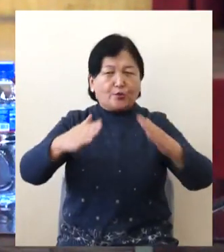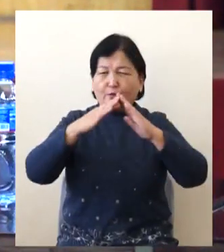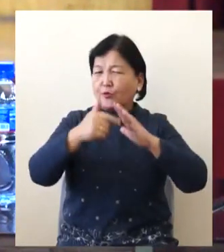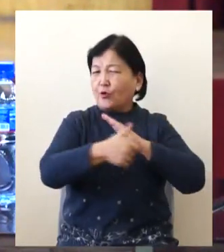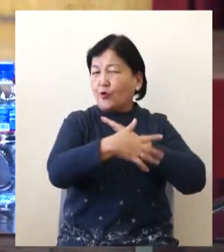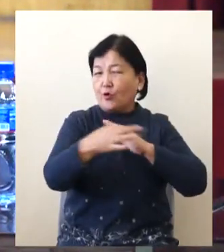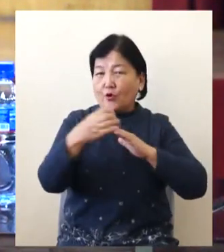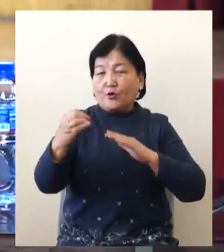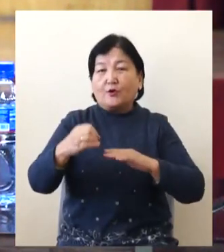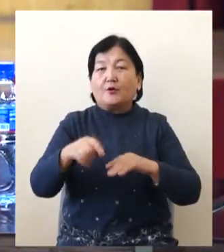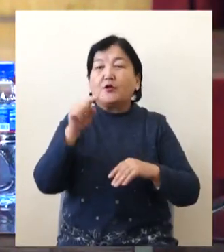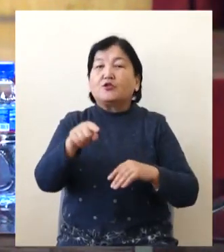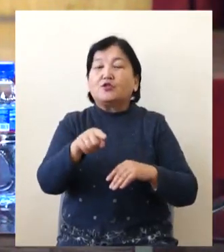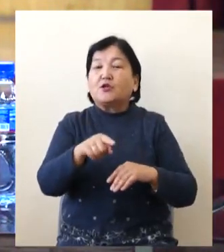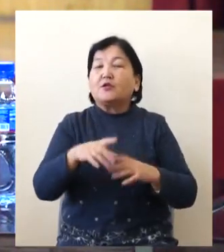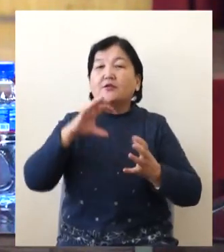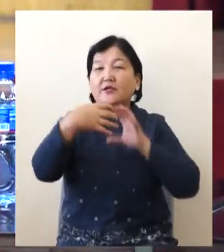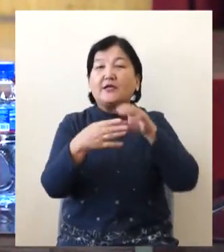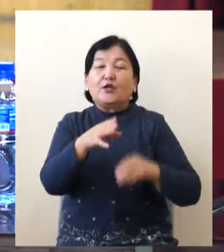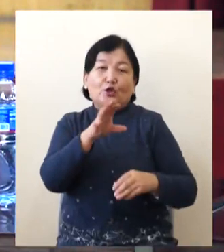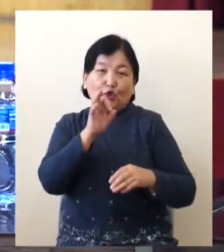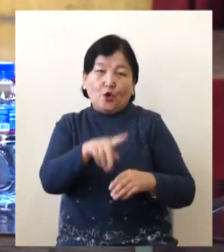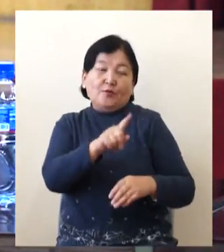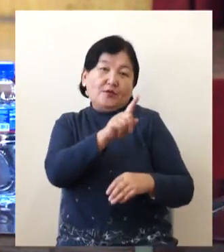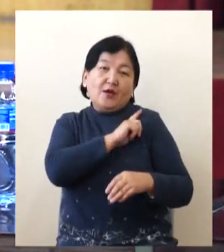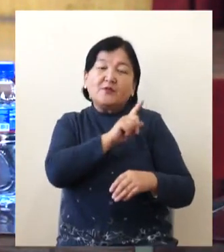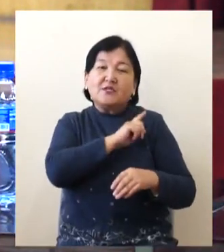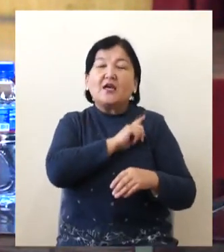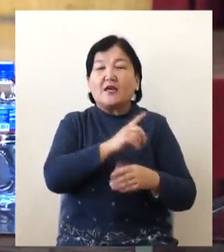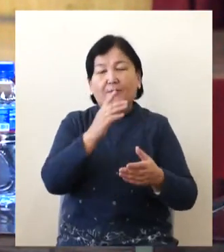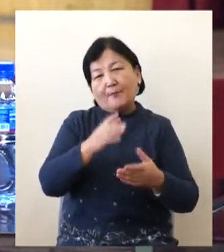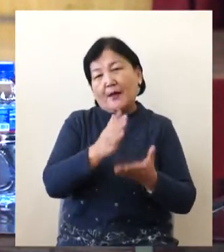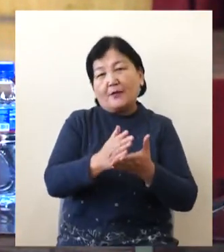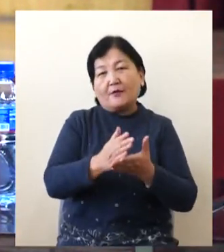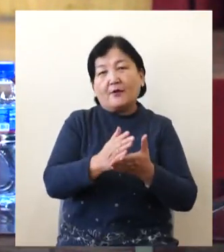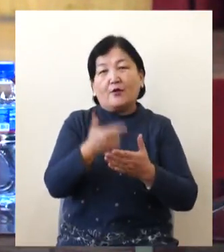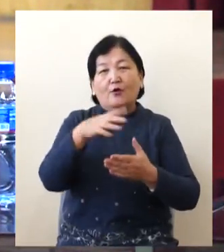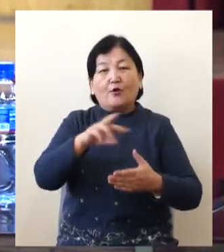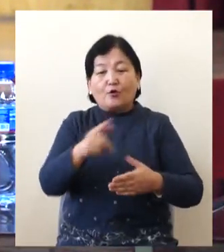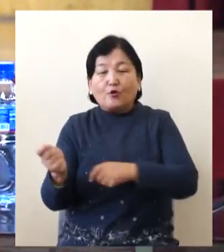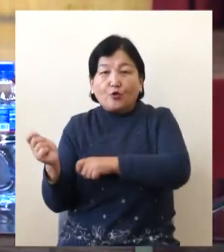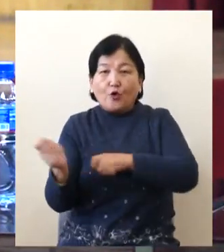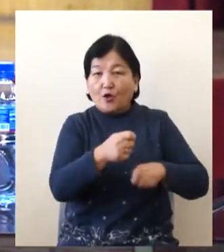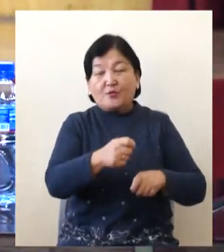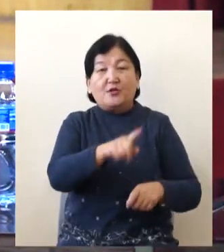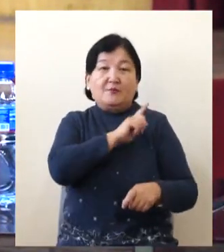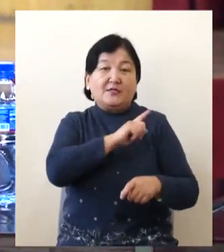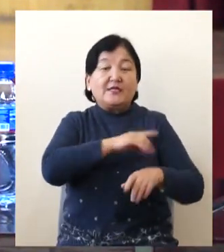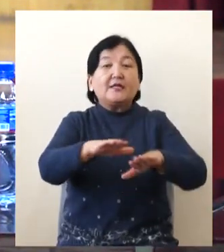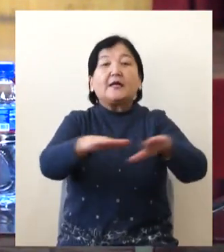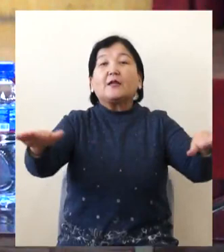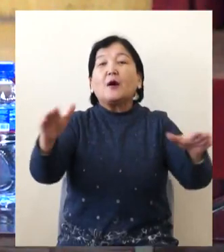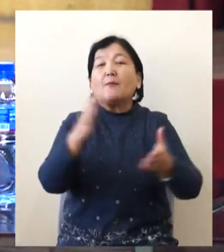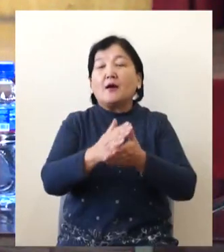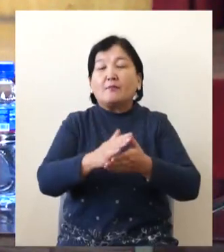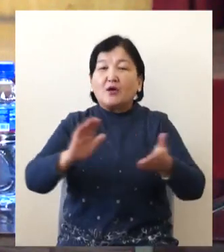шүү, формула 1 гэдгийг. Гольфийн талбай, гой ганган вилла баригдсан байна. Маш их